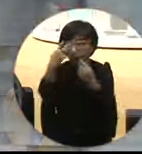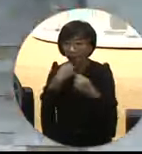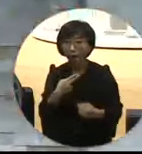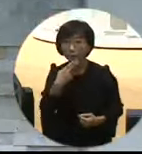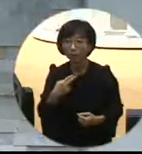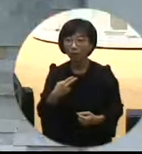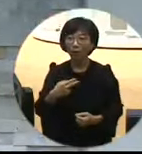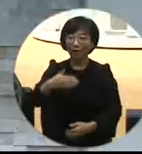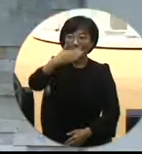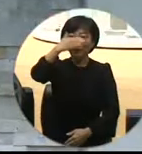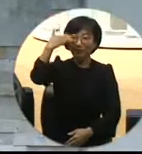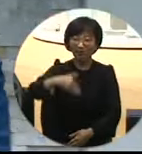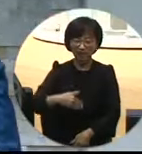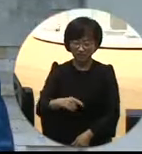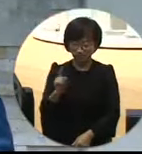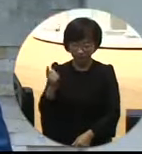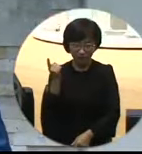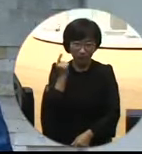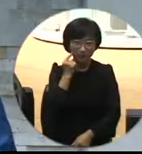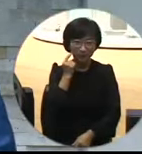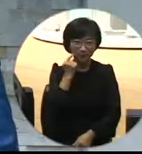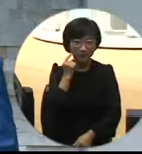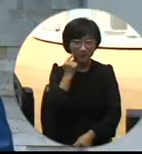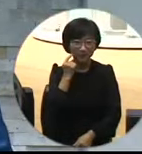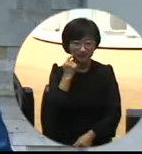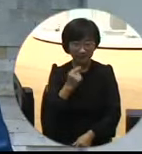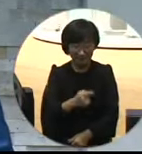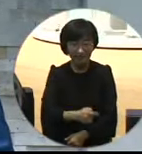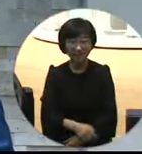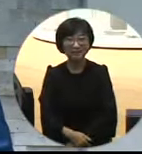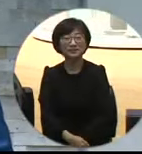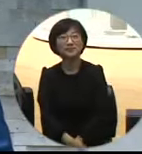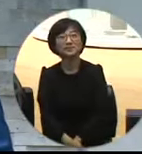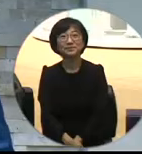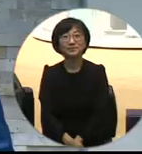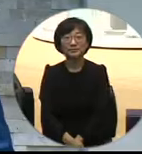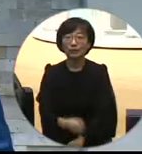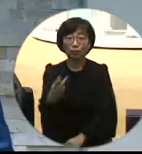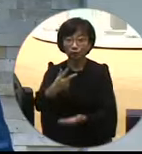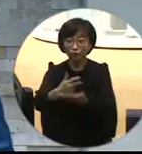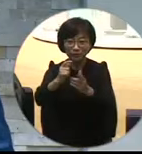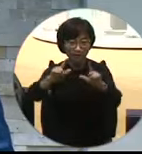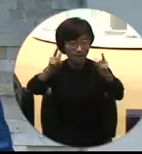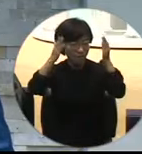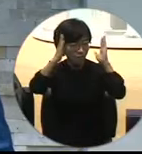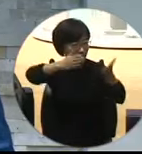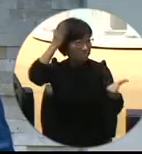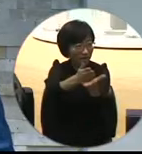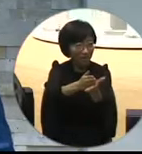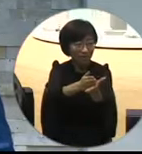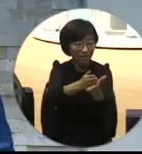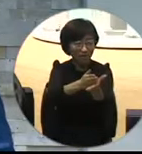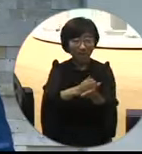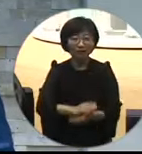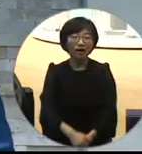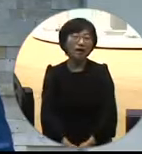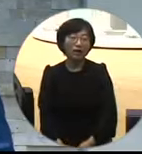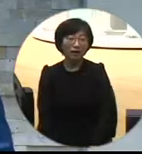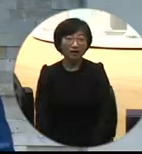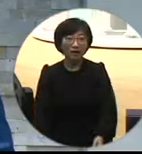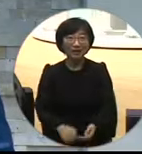얼마나 율법으로 땡종 치면 그때 공부했어요. 일주일 날 이 공부 못 하게 됐어요. 하다가는 막 맞아요. 우리 사촌님 그